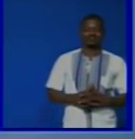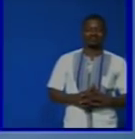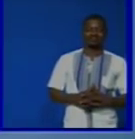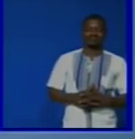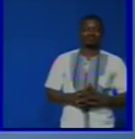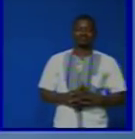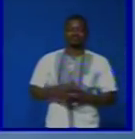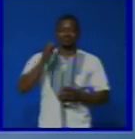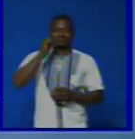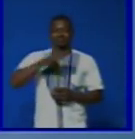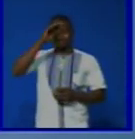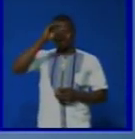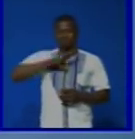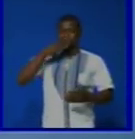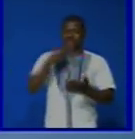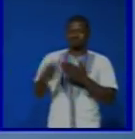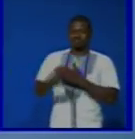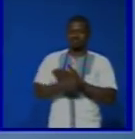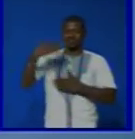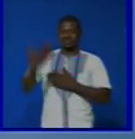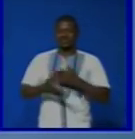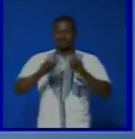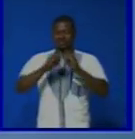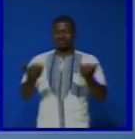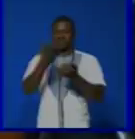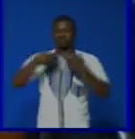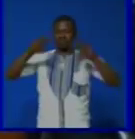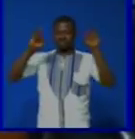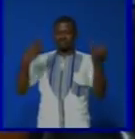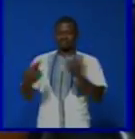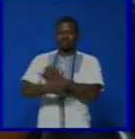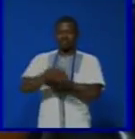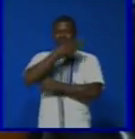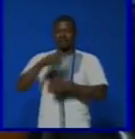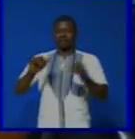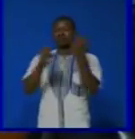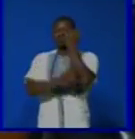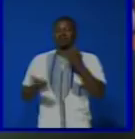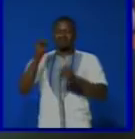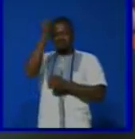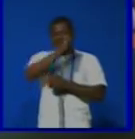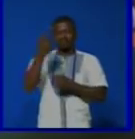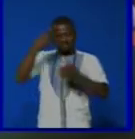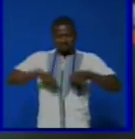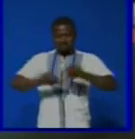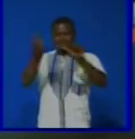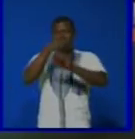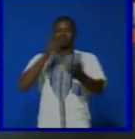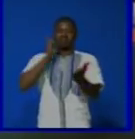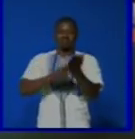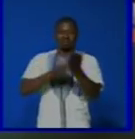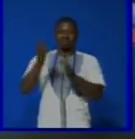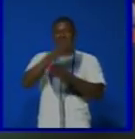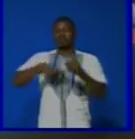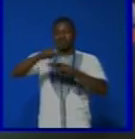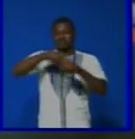Mesdames, Messieurs, bonjour, bienvenue au journal. Ce qu'il faut retenir de l'actualité, les pays africains poursuivent les discussions autour des coûts,